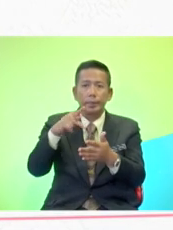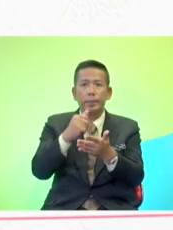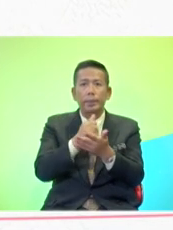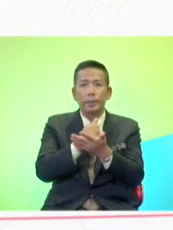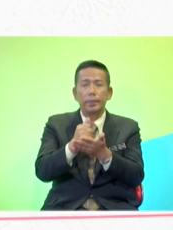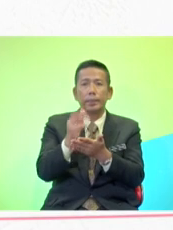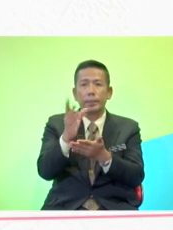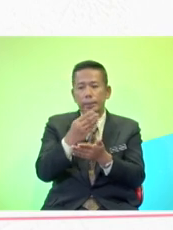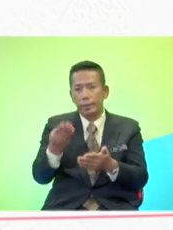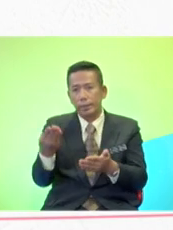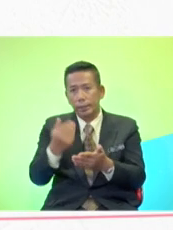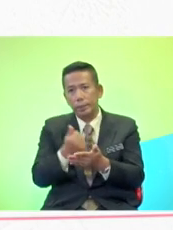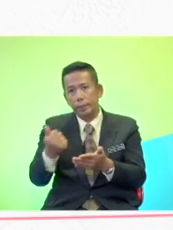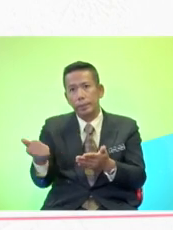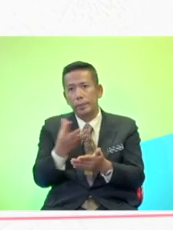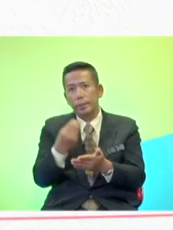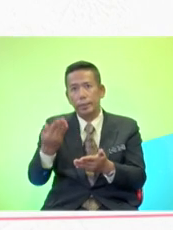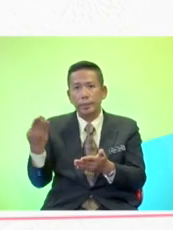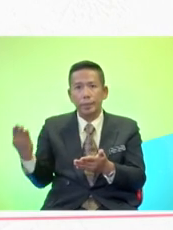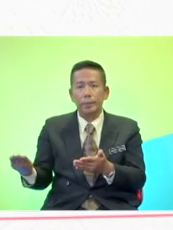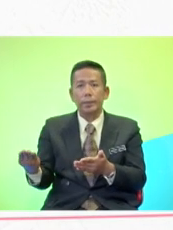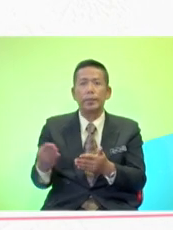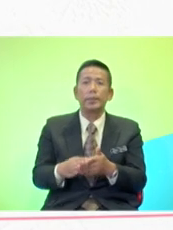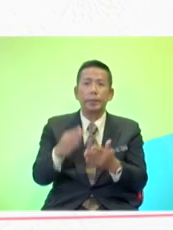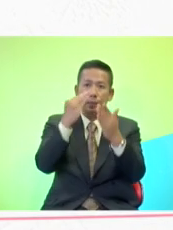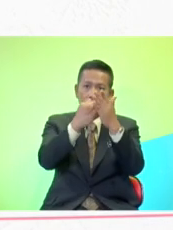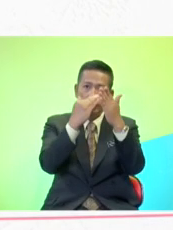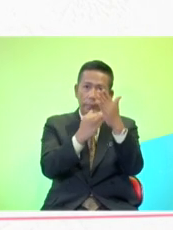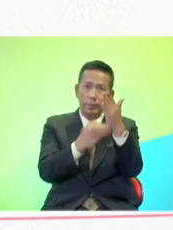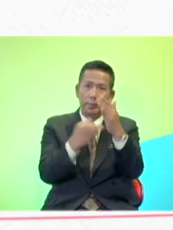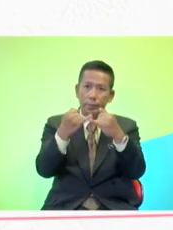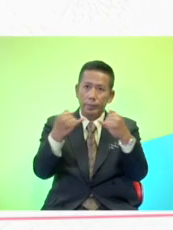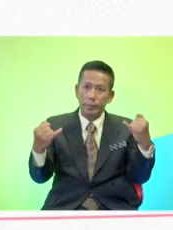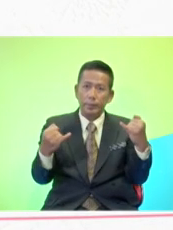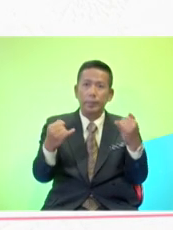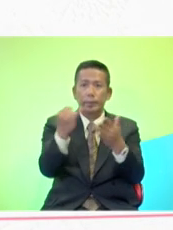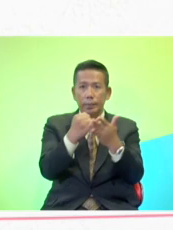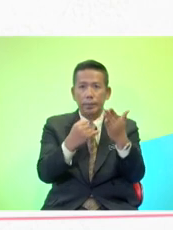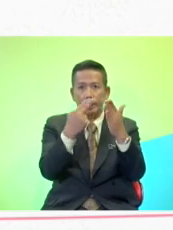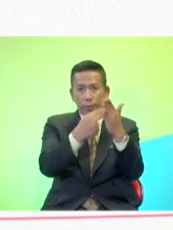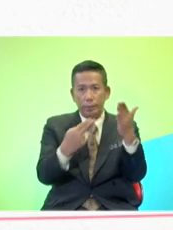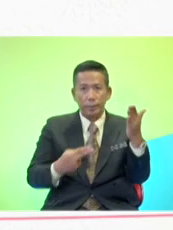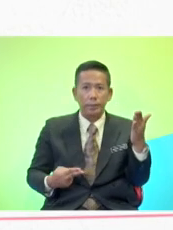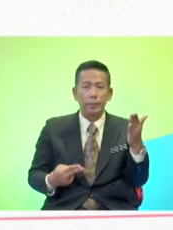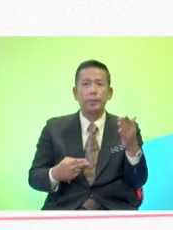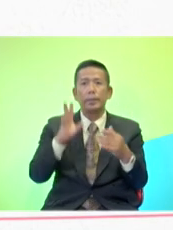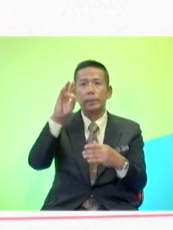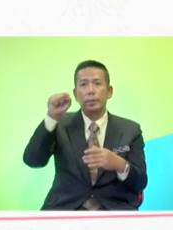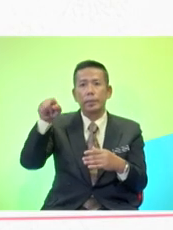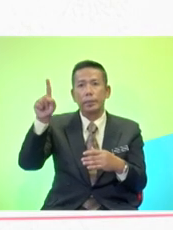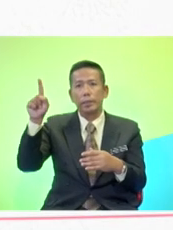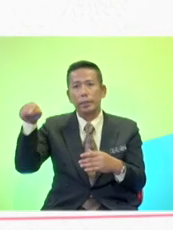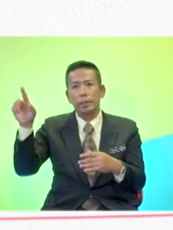ukiran mengkategorikan motif seni ukiran menyenangkan jenis seni ukiran dan juga 7 poin satu poin 5 yaitu menerangkan